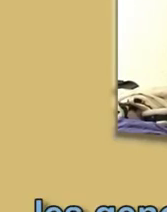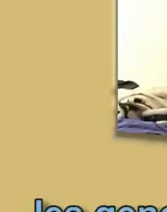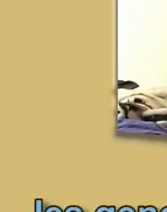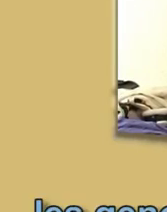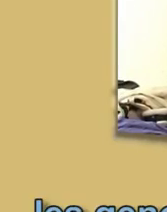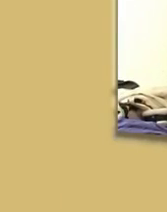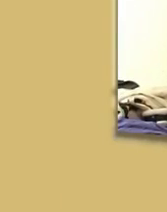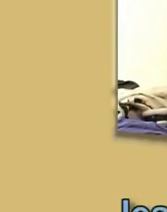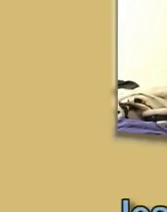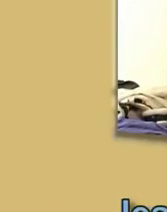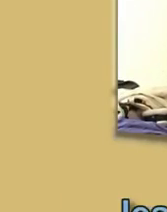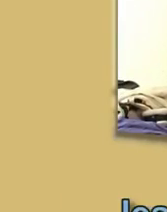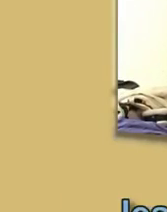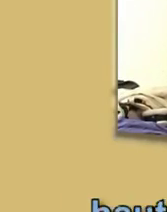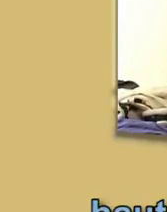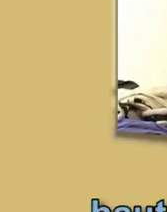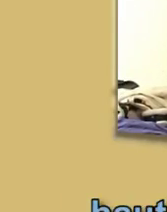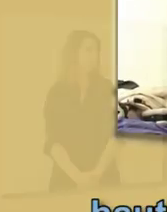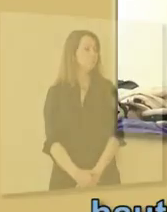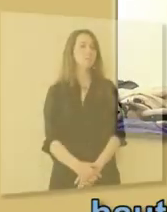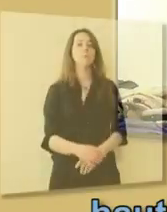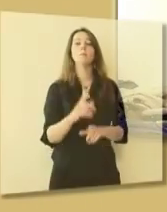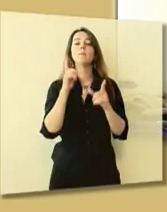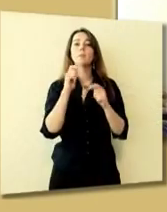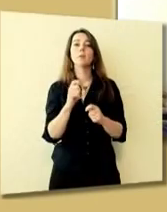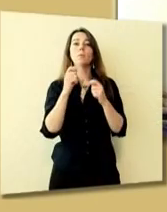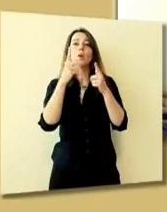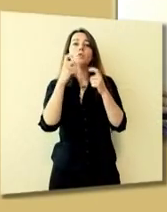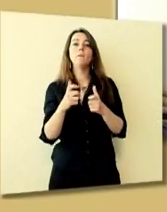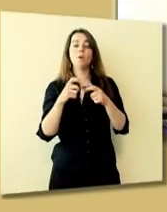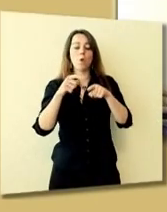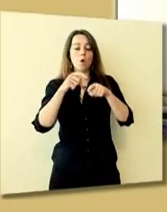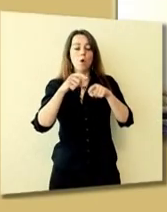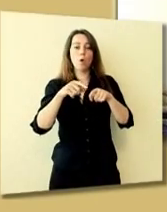bien remontés, les genoux plus hauts que les fesses.